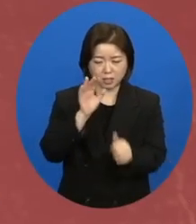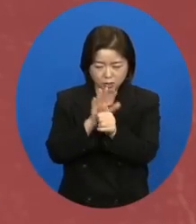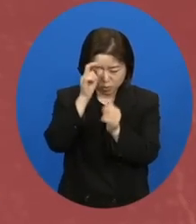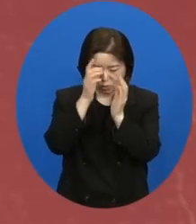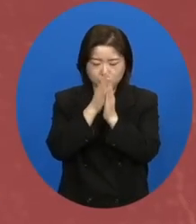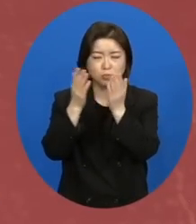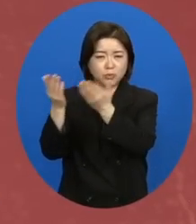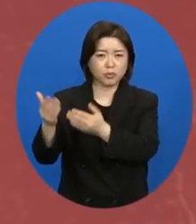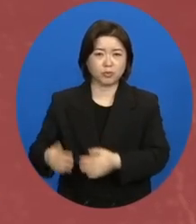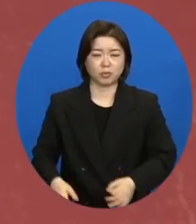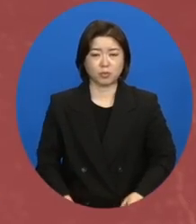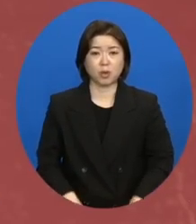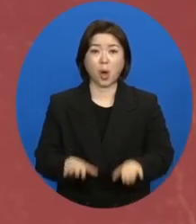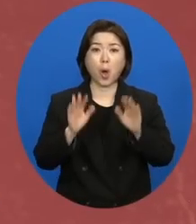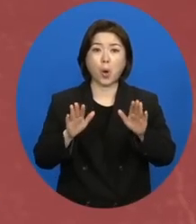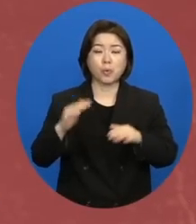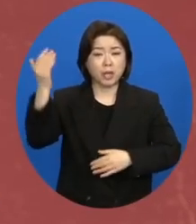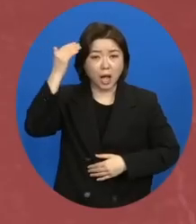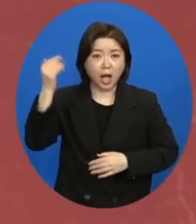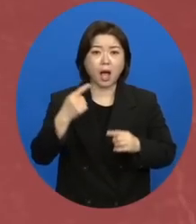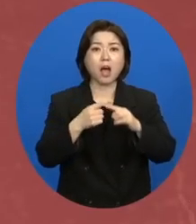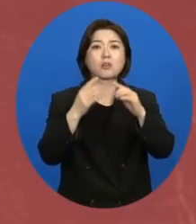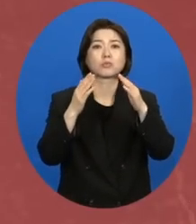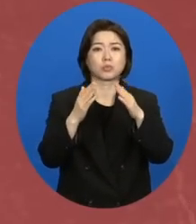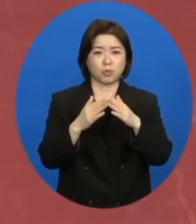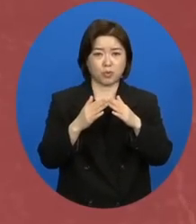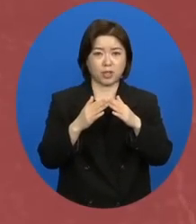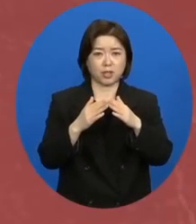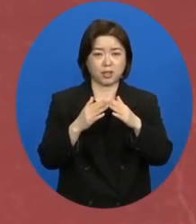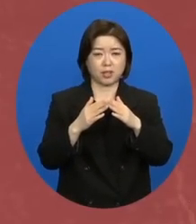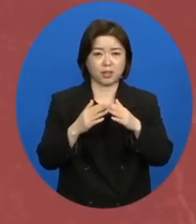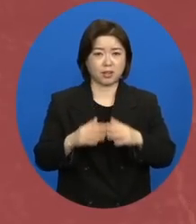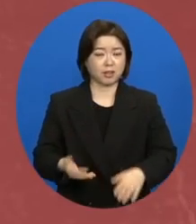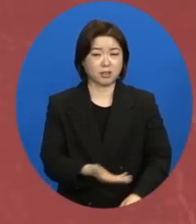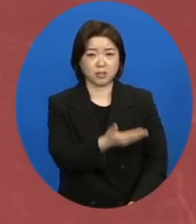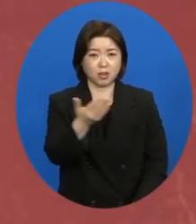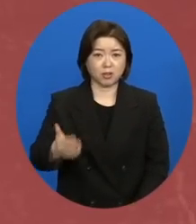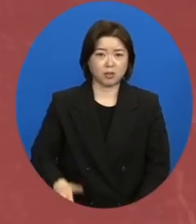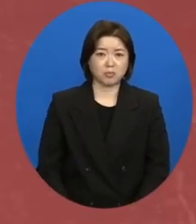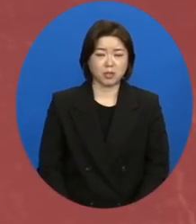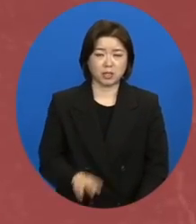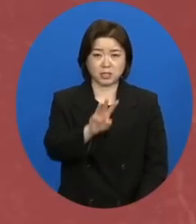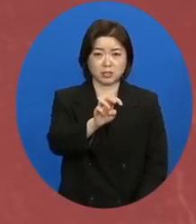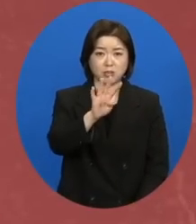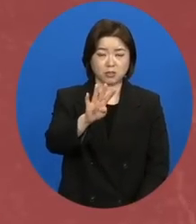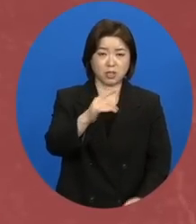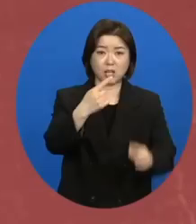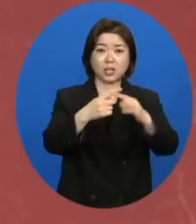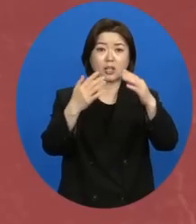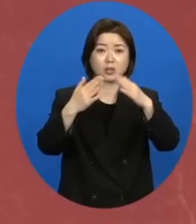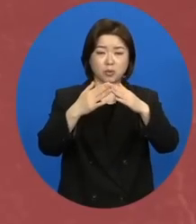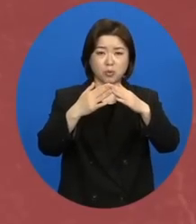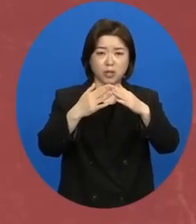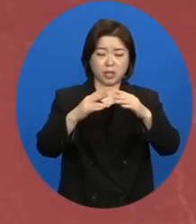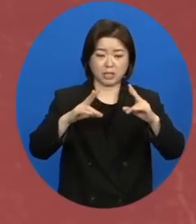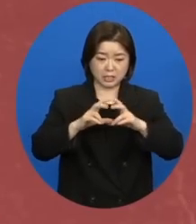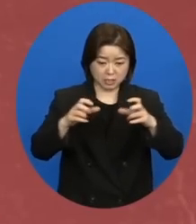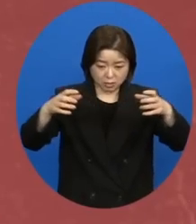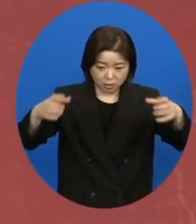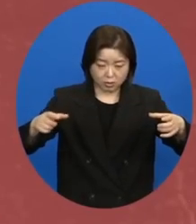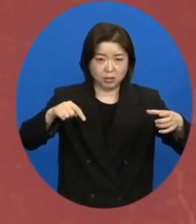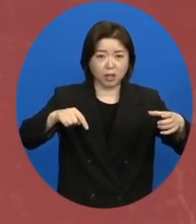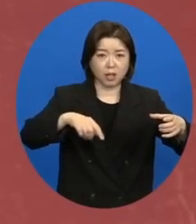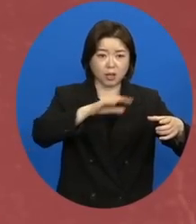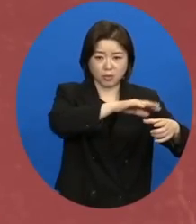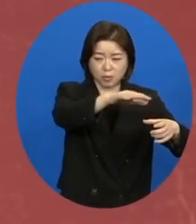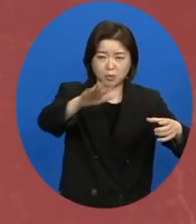중보기도예요. 오늘 한국교회가 여러분 34개 교회가 성남을 향해서